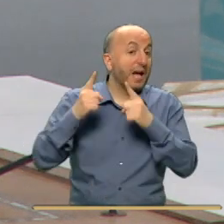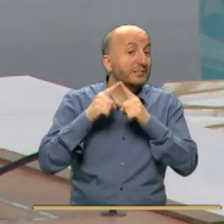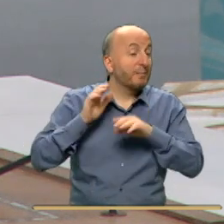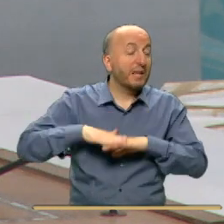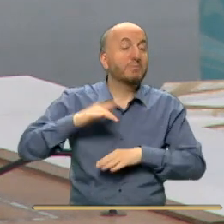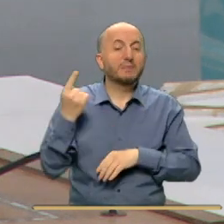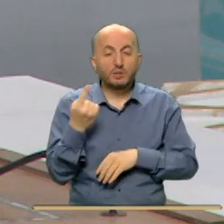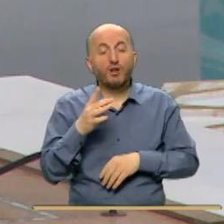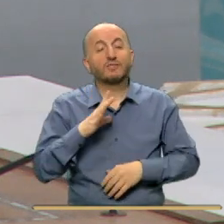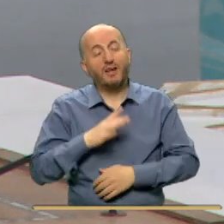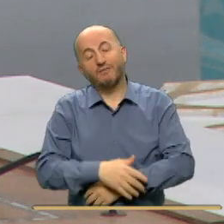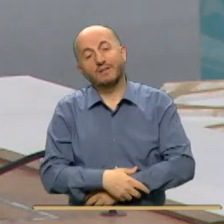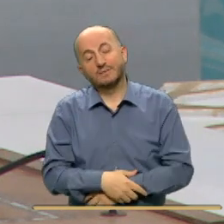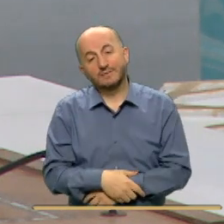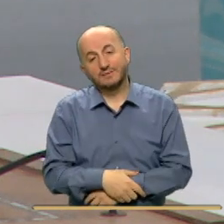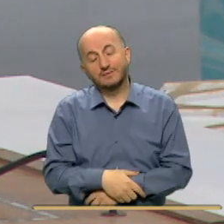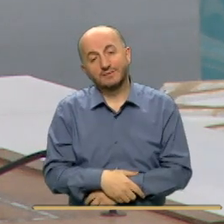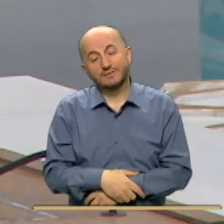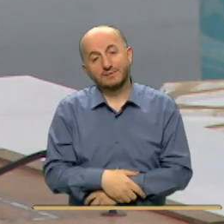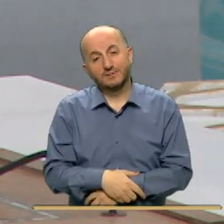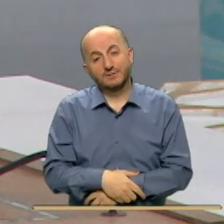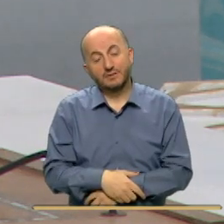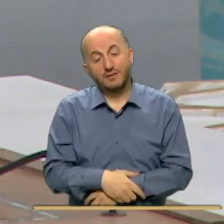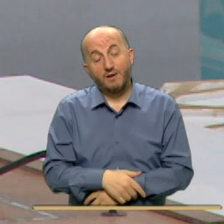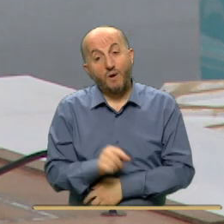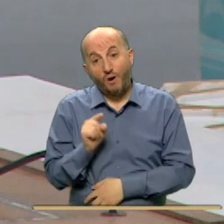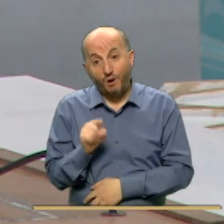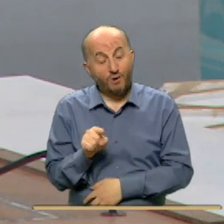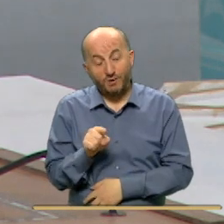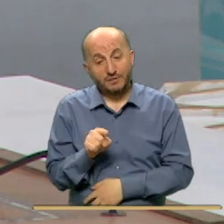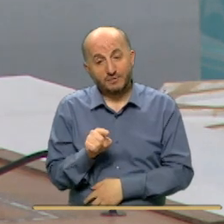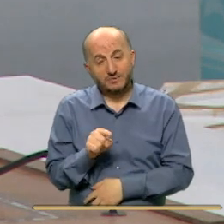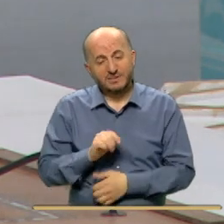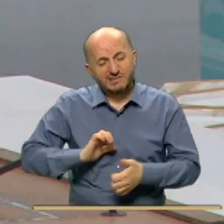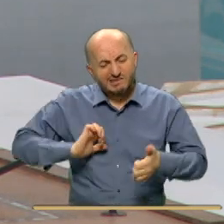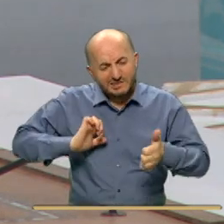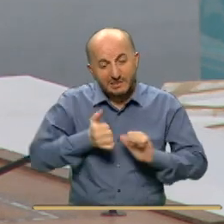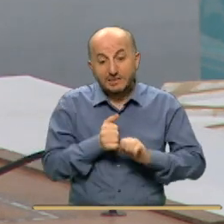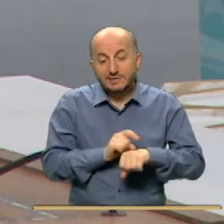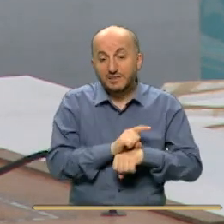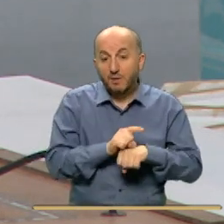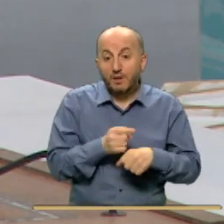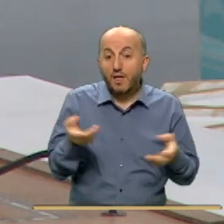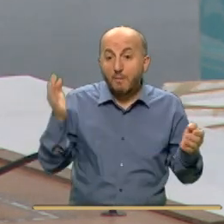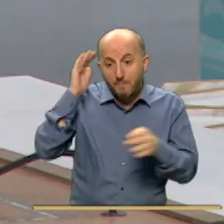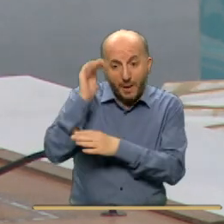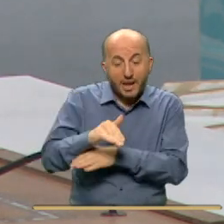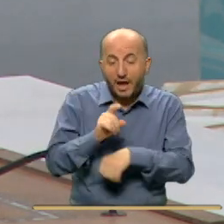bir şey daha vardı kardeşlerim. O da kriz zamanlarında, musibet